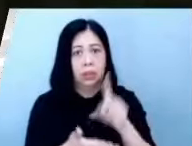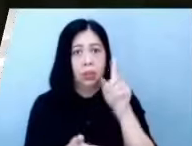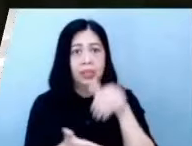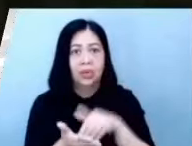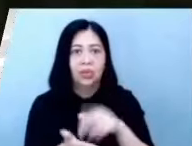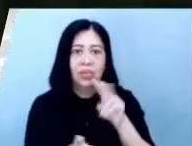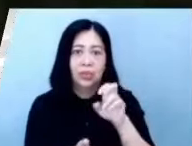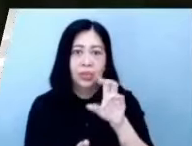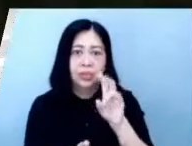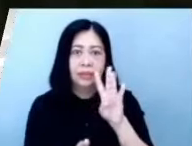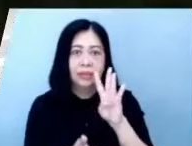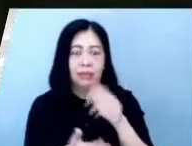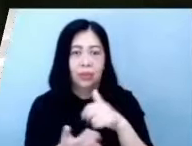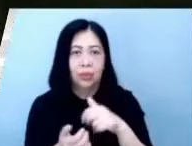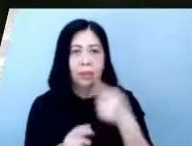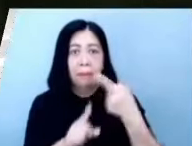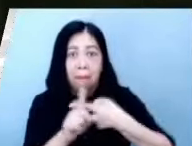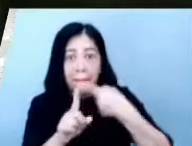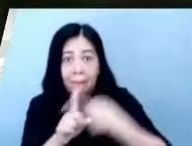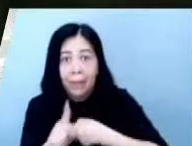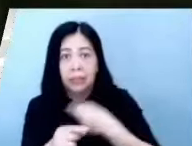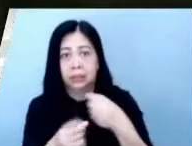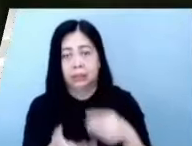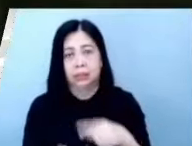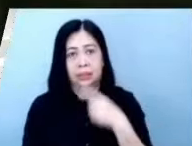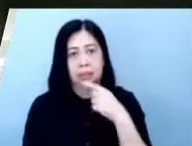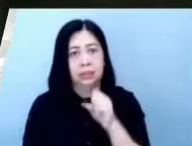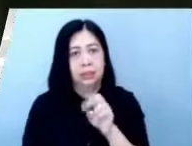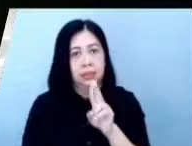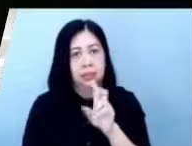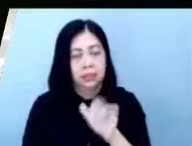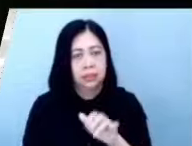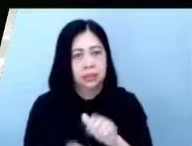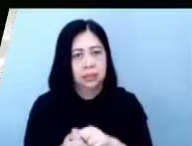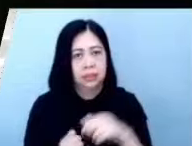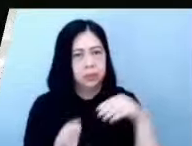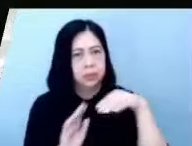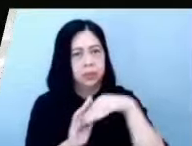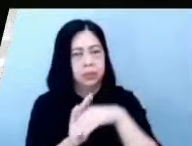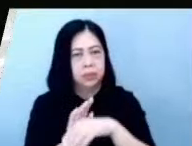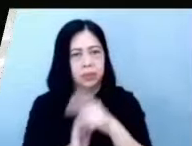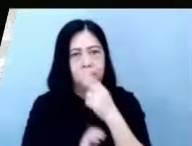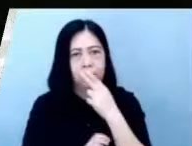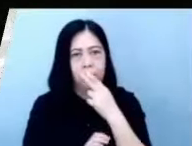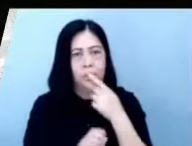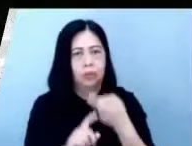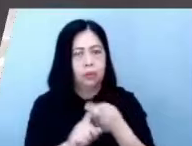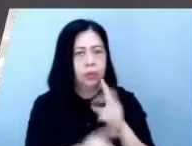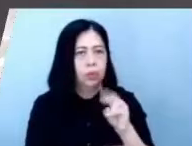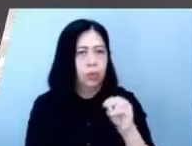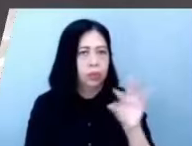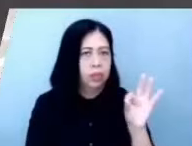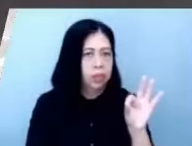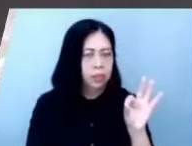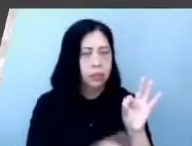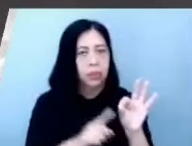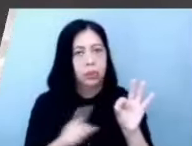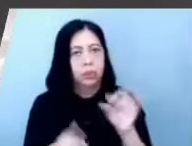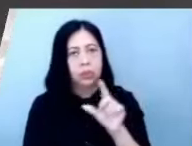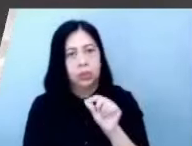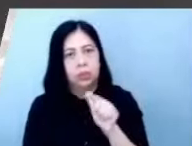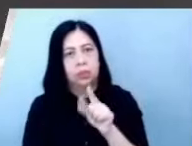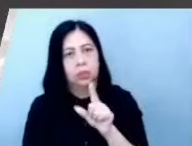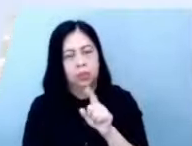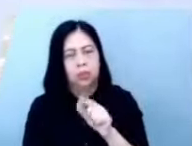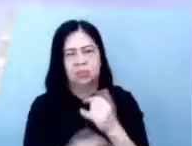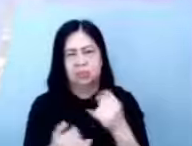kada buwan. Ayon pa sa survey, nakita ang pagbaba sa bilang ng mga naninigarilyo mula 2009 hanggang 2021. Nababahala rin ang DOH at